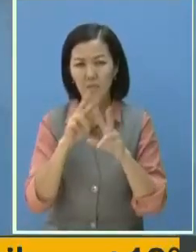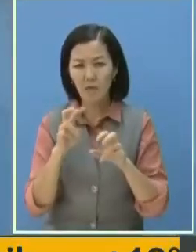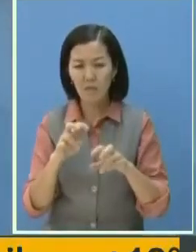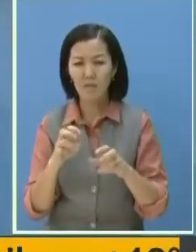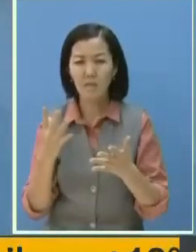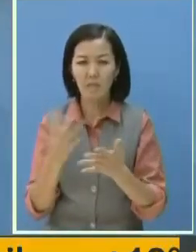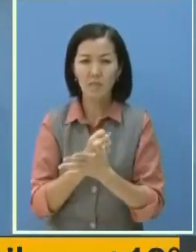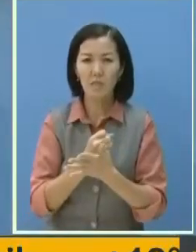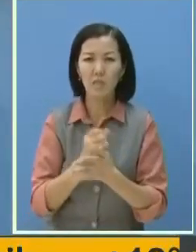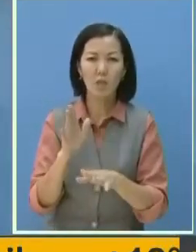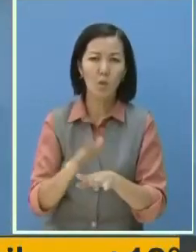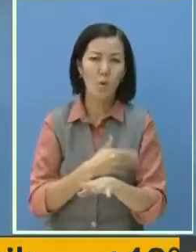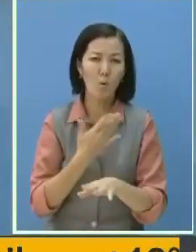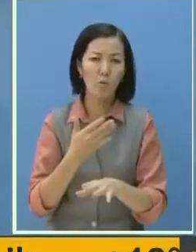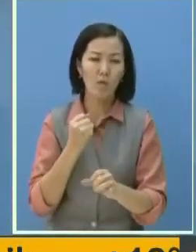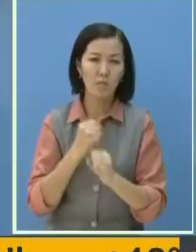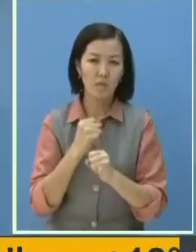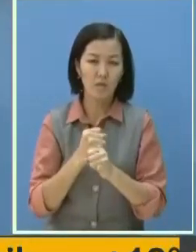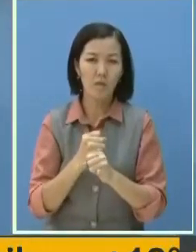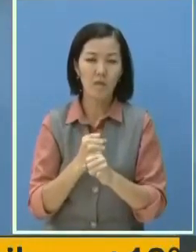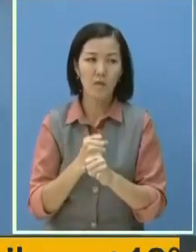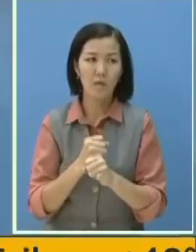И вакцины